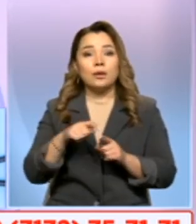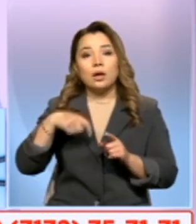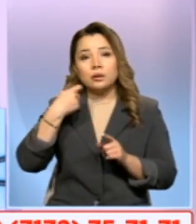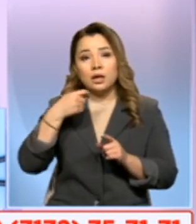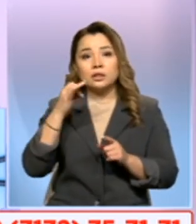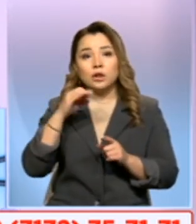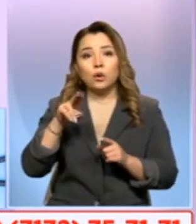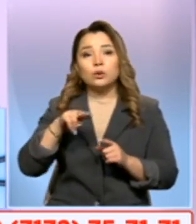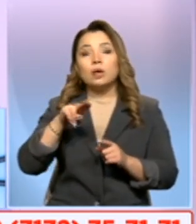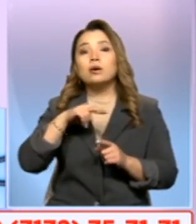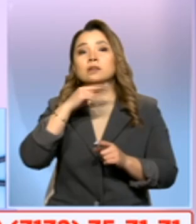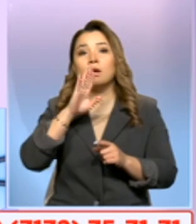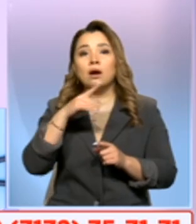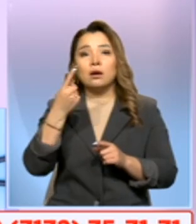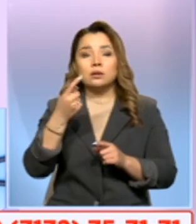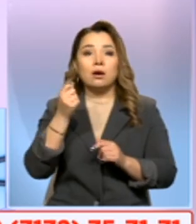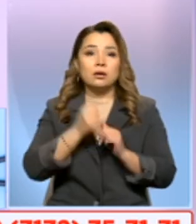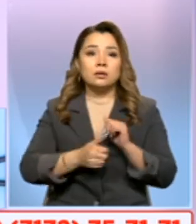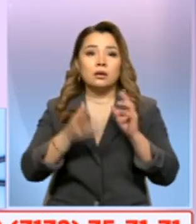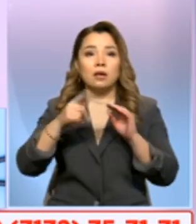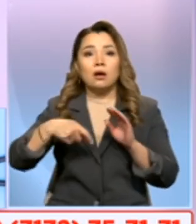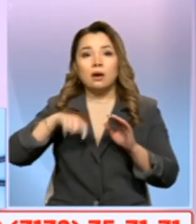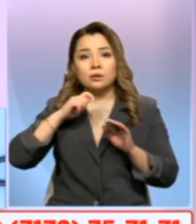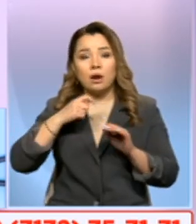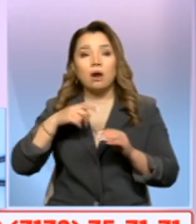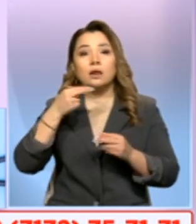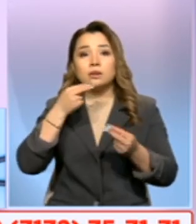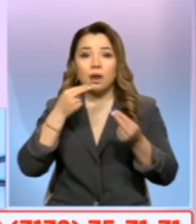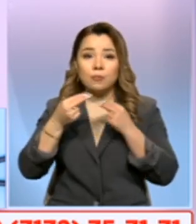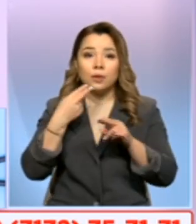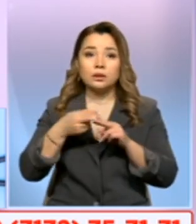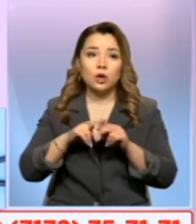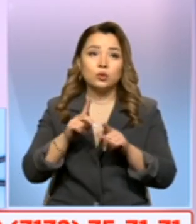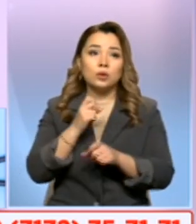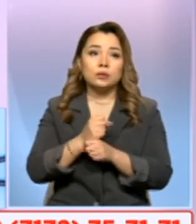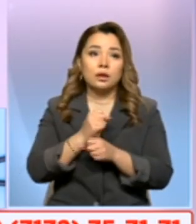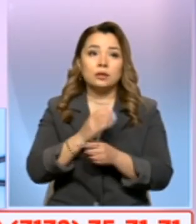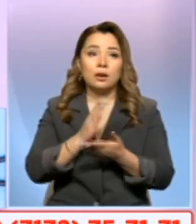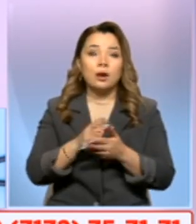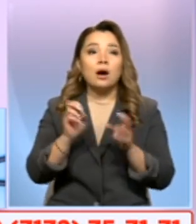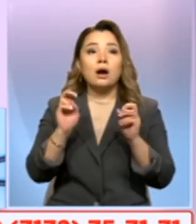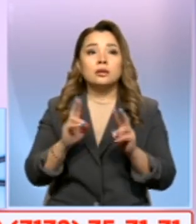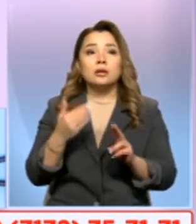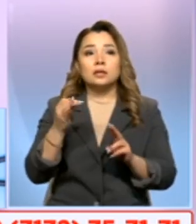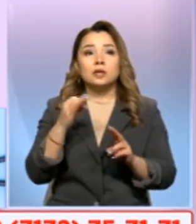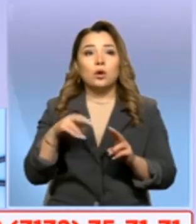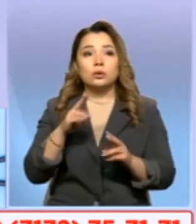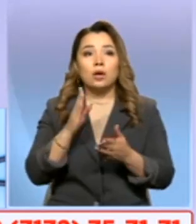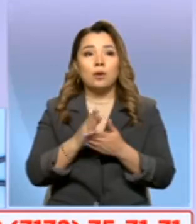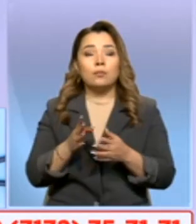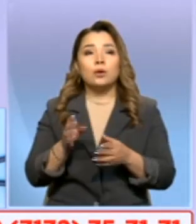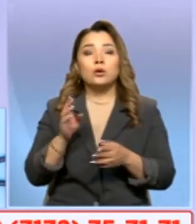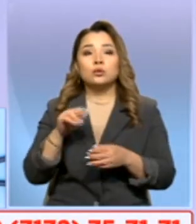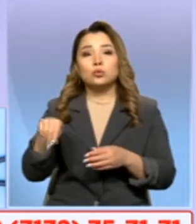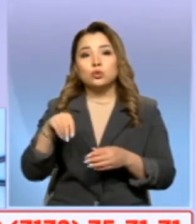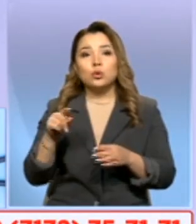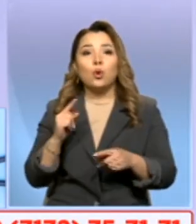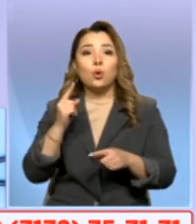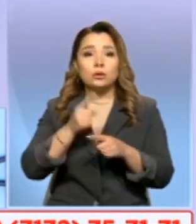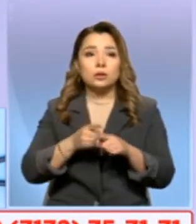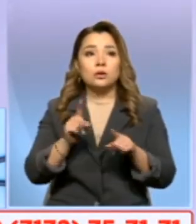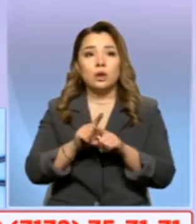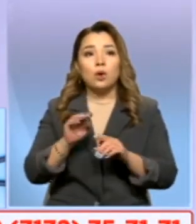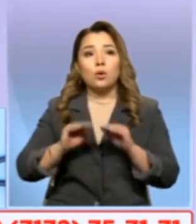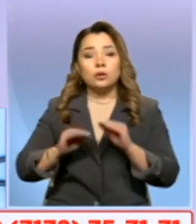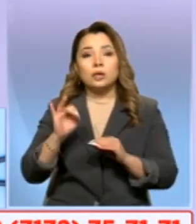йод жеткілікті деп, иә? Ал біз оның барлығын тамақтан аламыз. Біз тамақ жасаған кезде арнайы йод қосылған тұз қосамыз. Оның өзінің